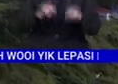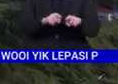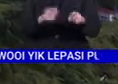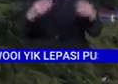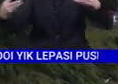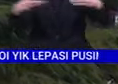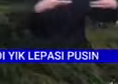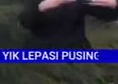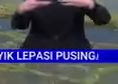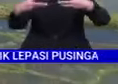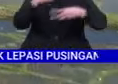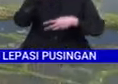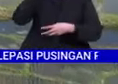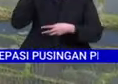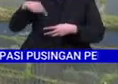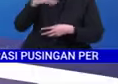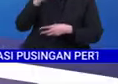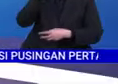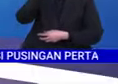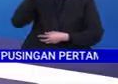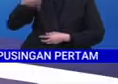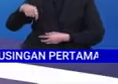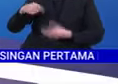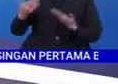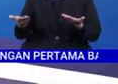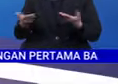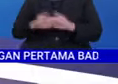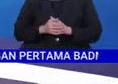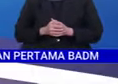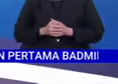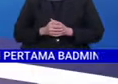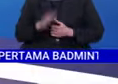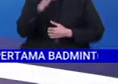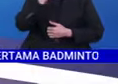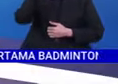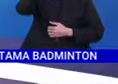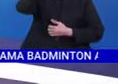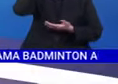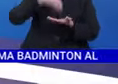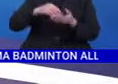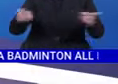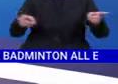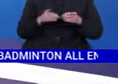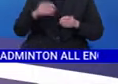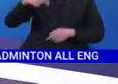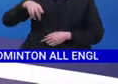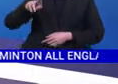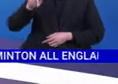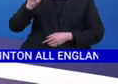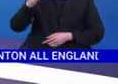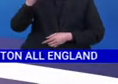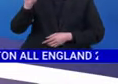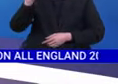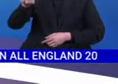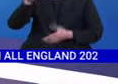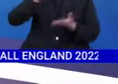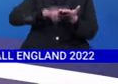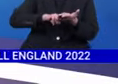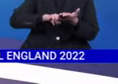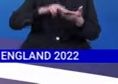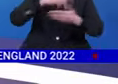Rusia dan jukren Halo ibu bapak di daerah hutan disuruh mendaftar anak-anak mereka dalam